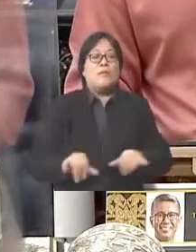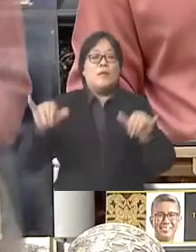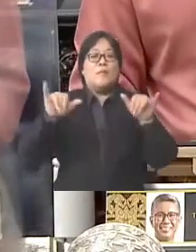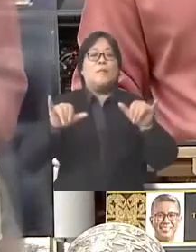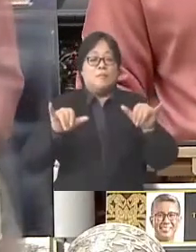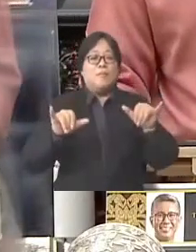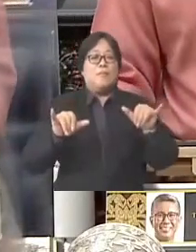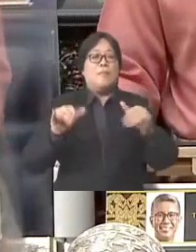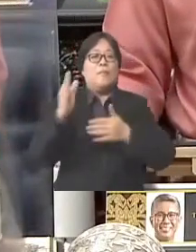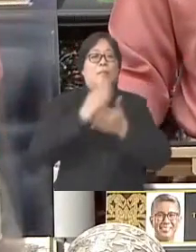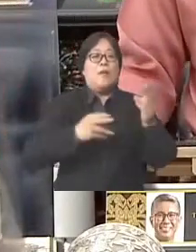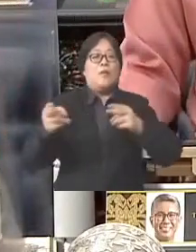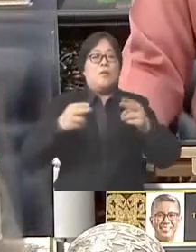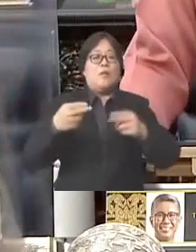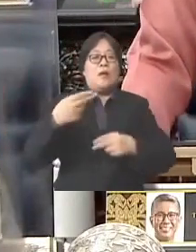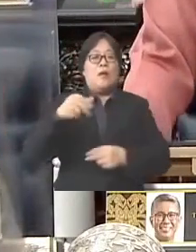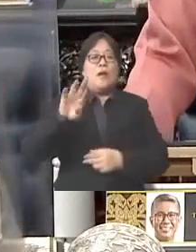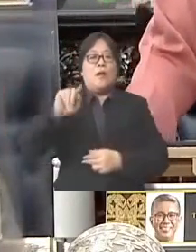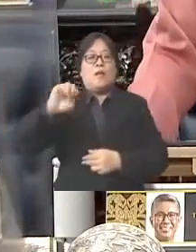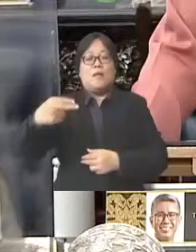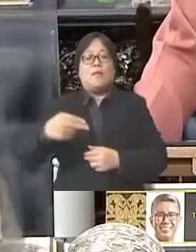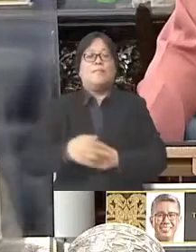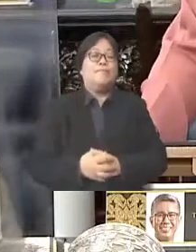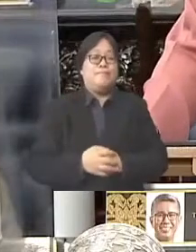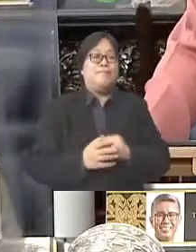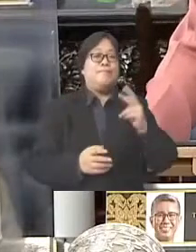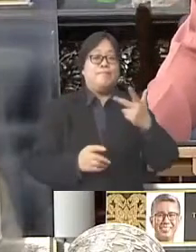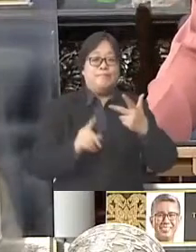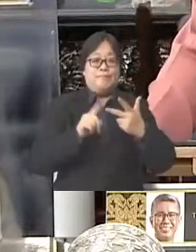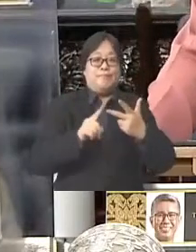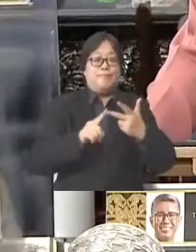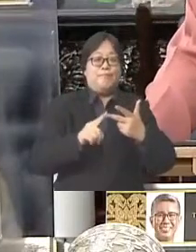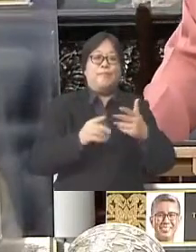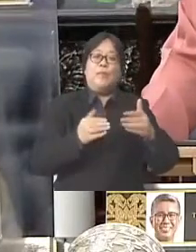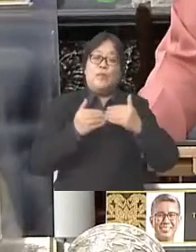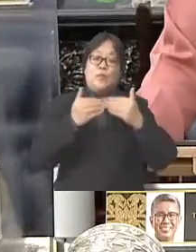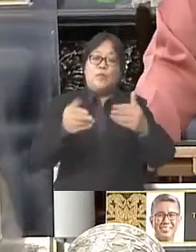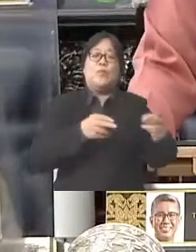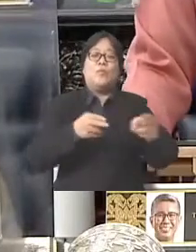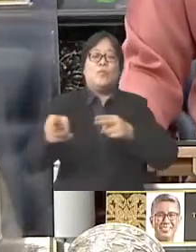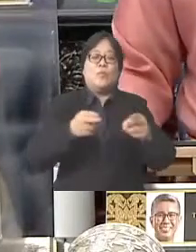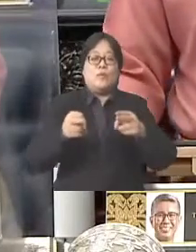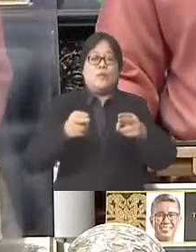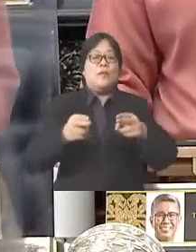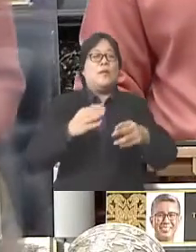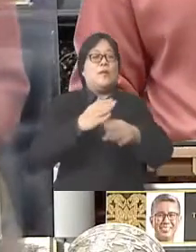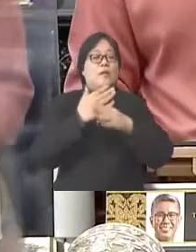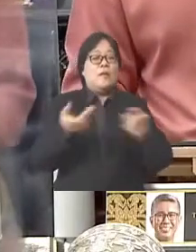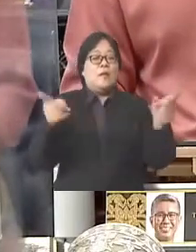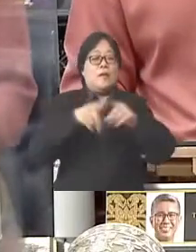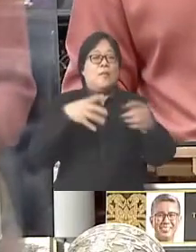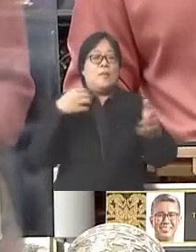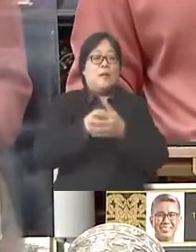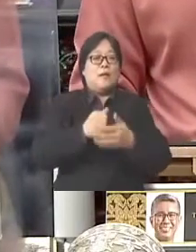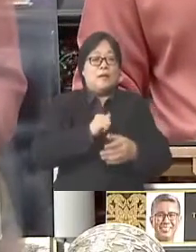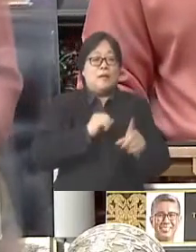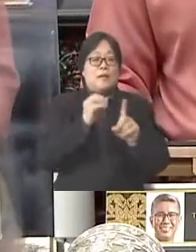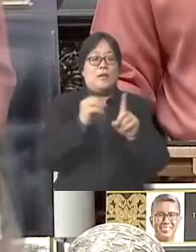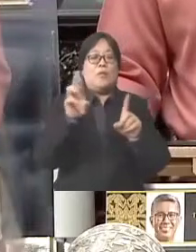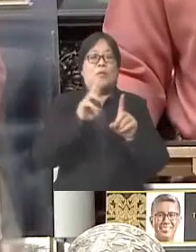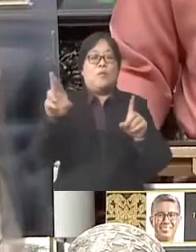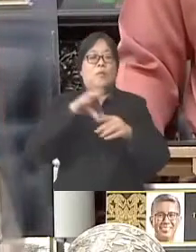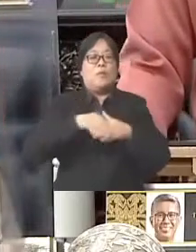dibawa sediaan Bagas bahagian pengurusan hatana ketiga meneruskan ini setiap perlindungan kemalangan diri sehingga 1